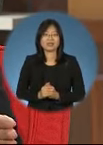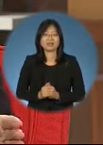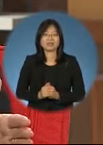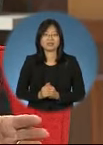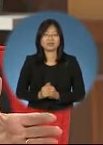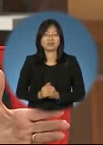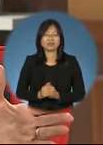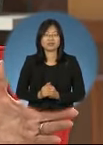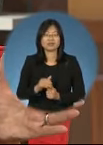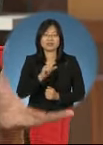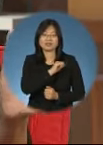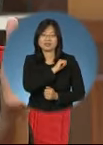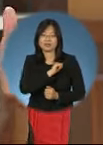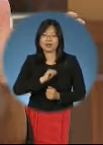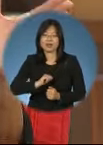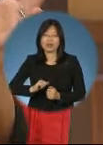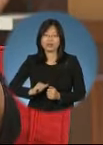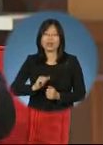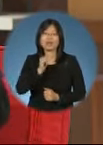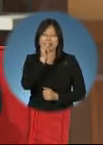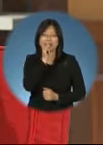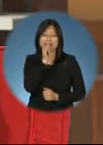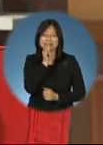절제된, 굉장히,